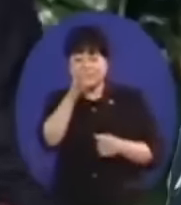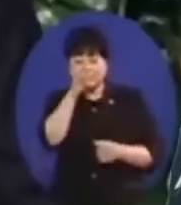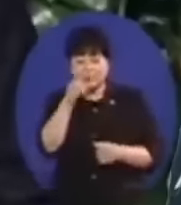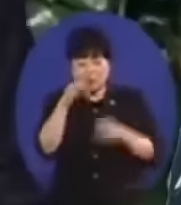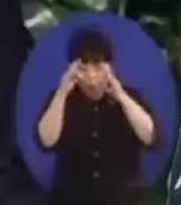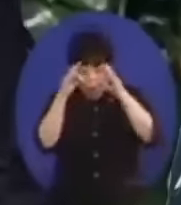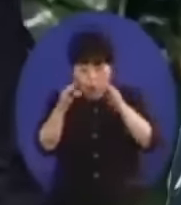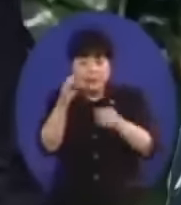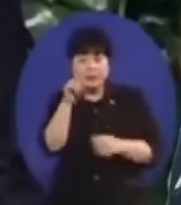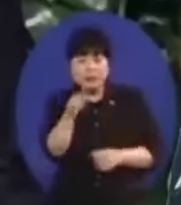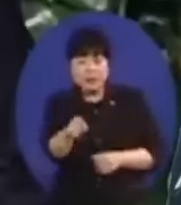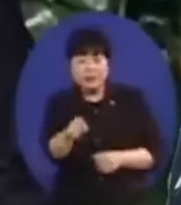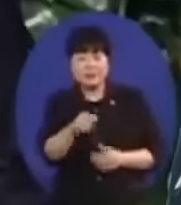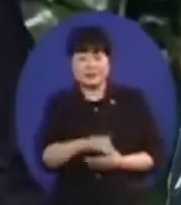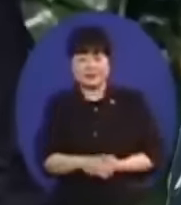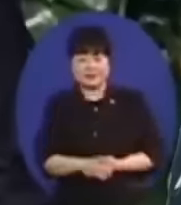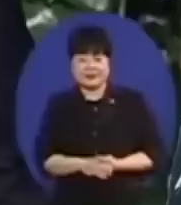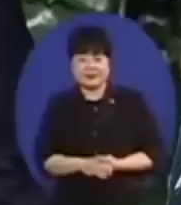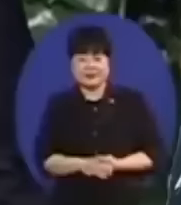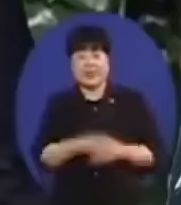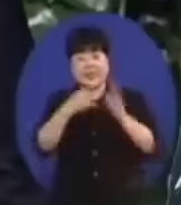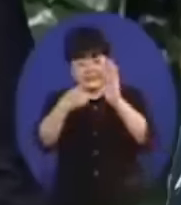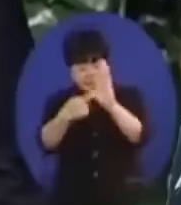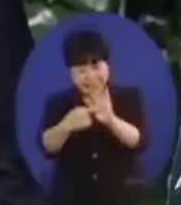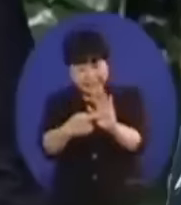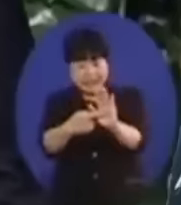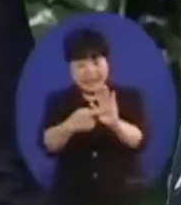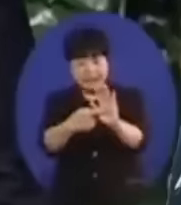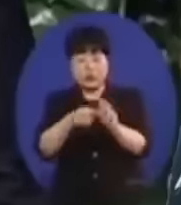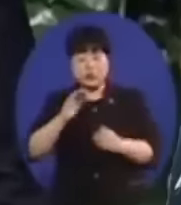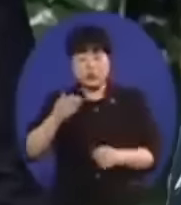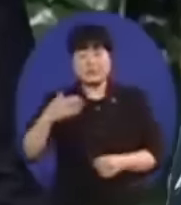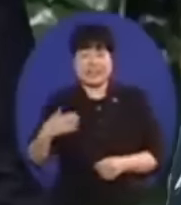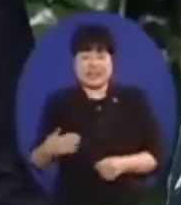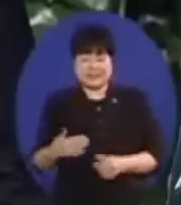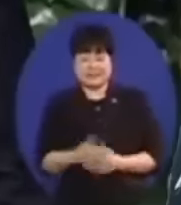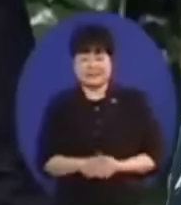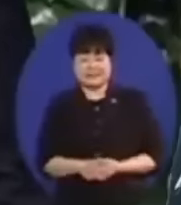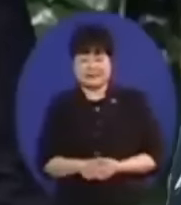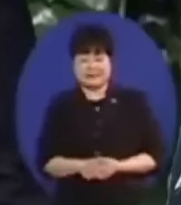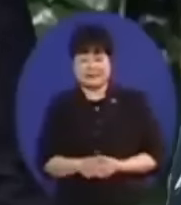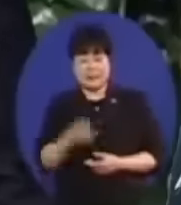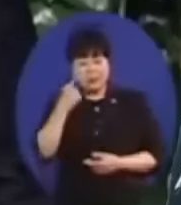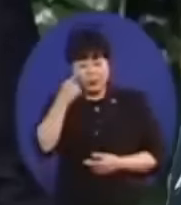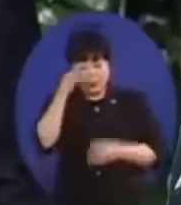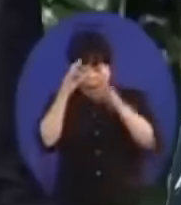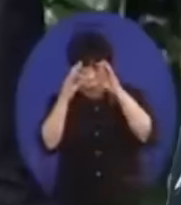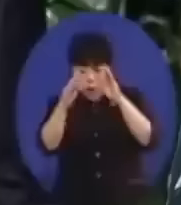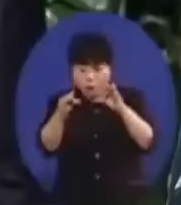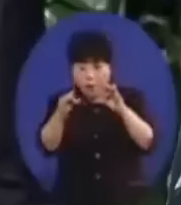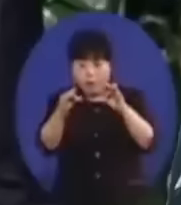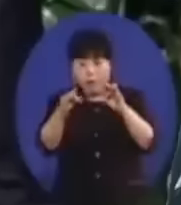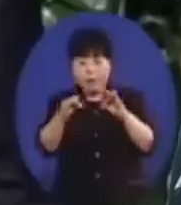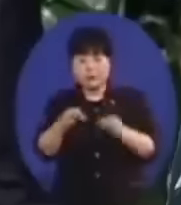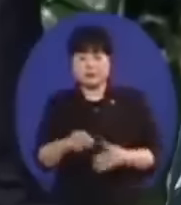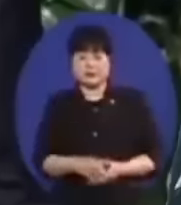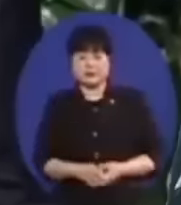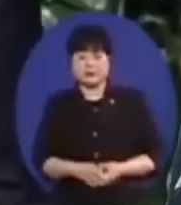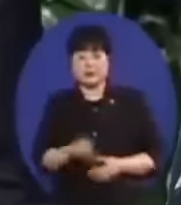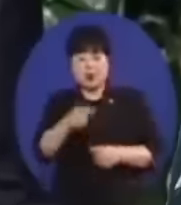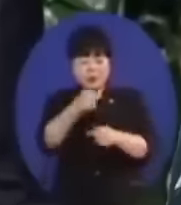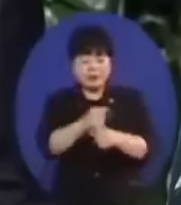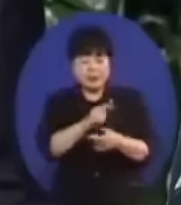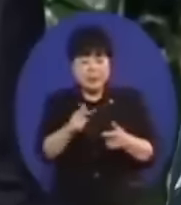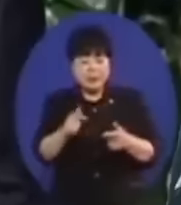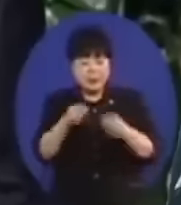눈에 보이는 것은 나타난 것으로 되지 않았다고 말하는 것입니다. 우리 눈에 보이는 것은 그 자체로 만들어지지